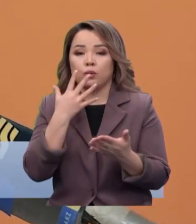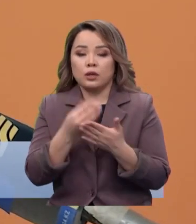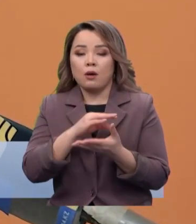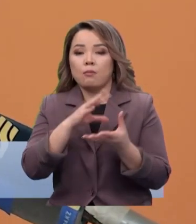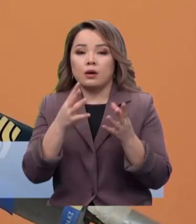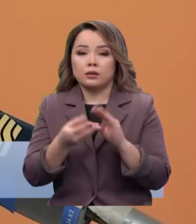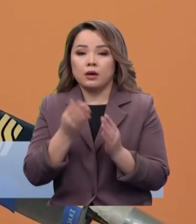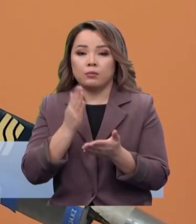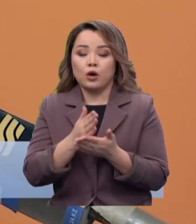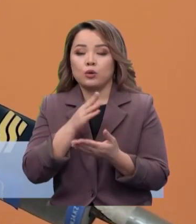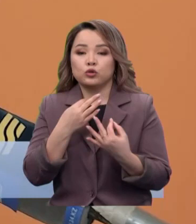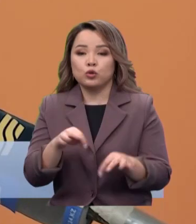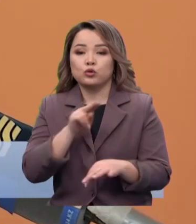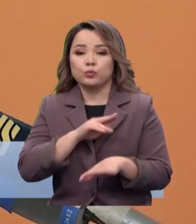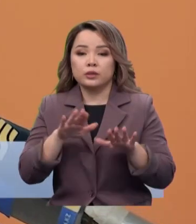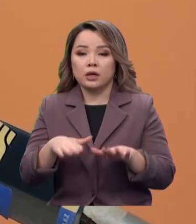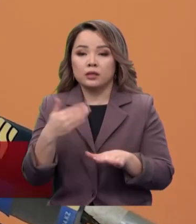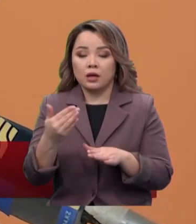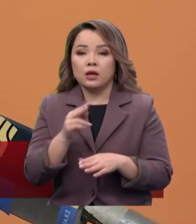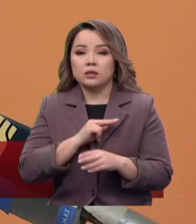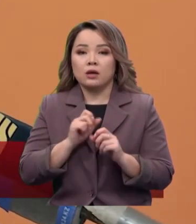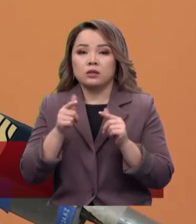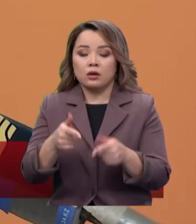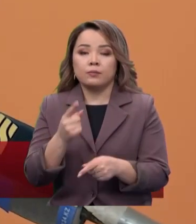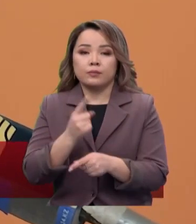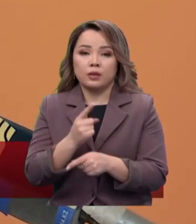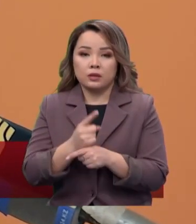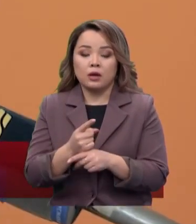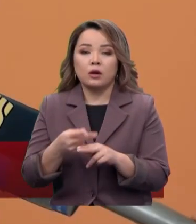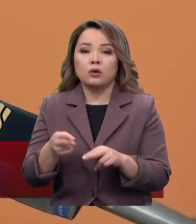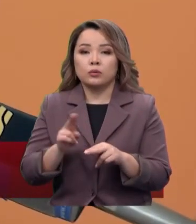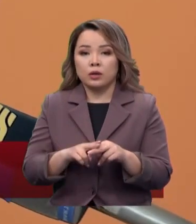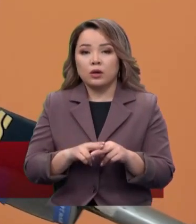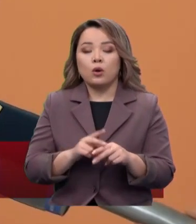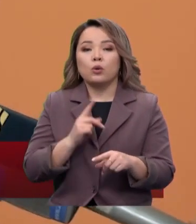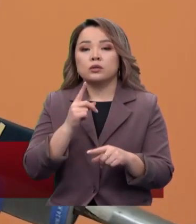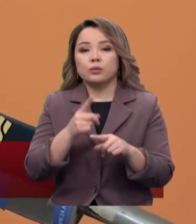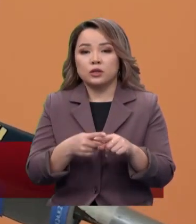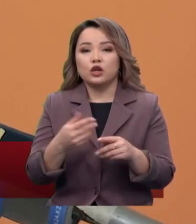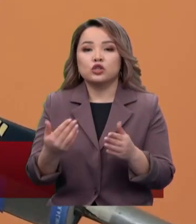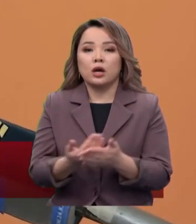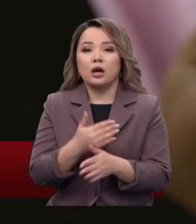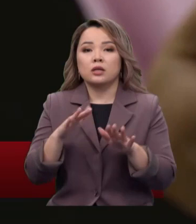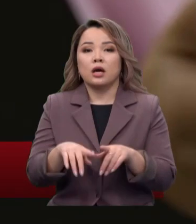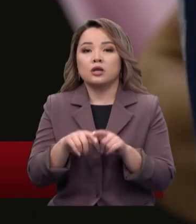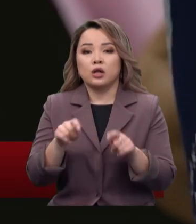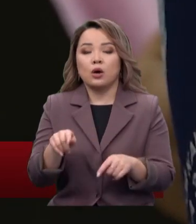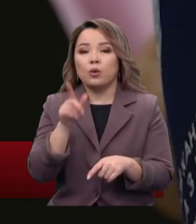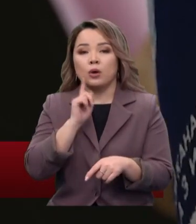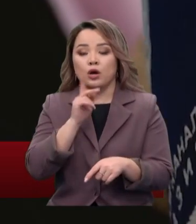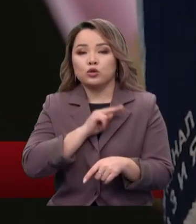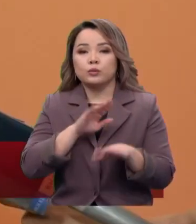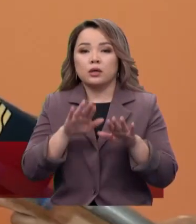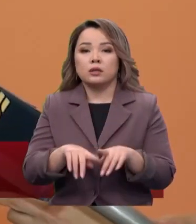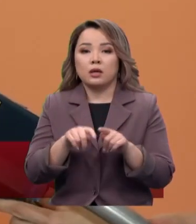бар бос жұмыс орындары, вакансияларды пайдалануға болмайды. Яғни бұл қосымша жаңадан ашылған уақытша жұмыс орны болады.